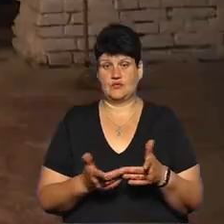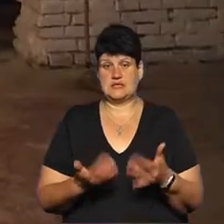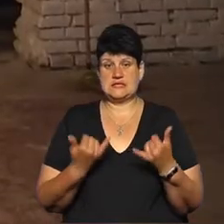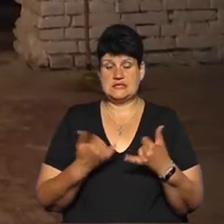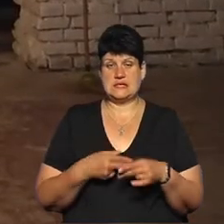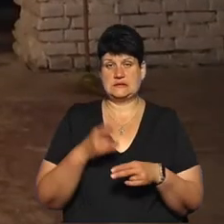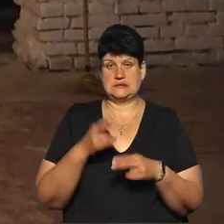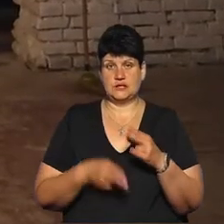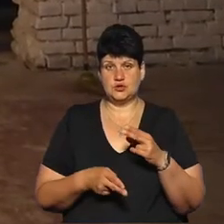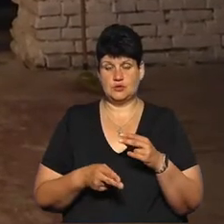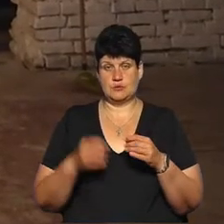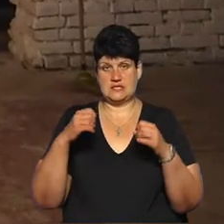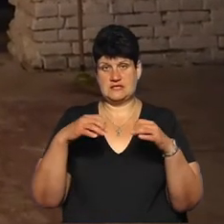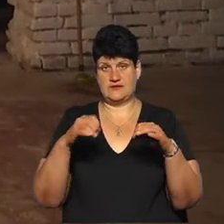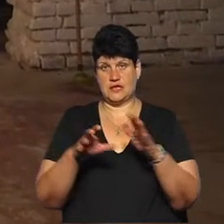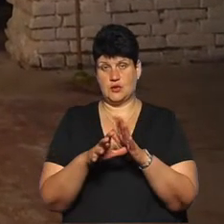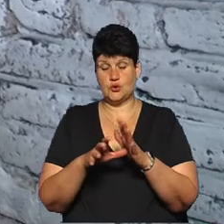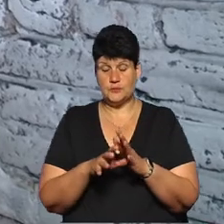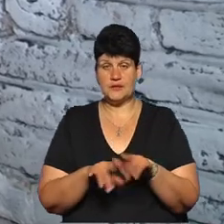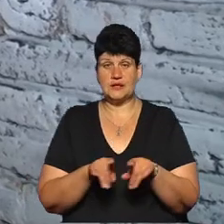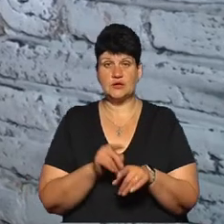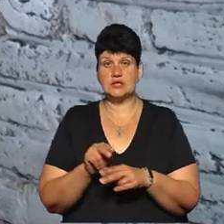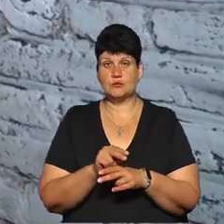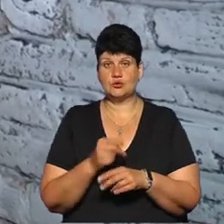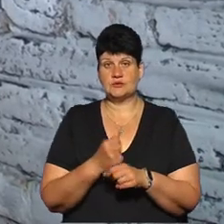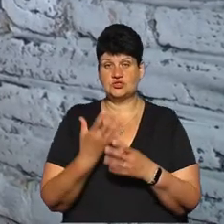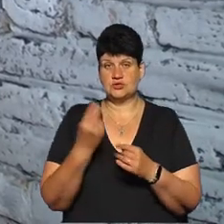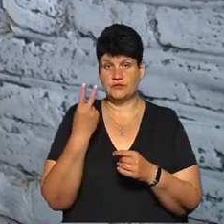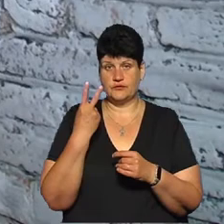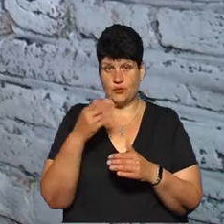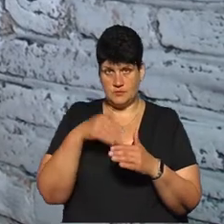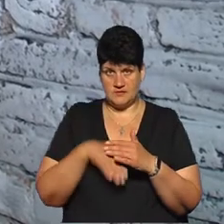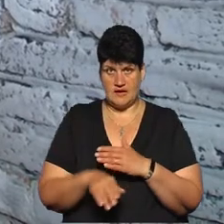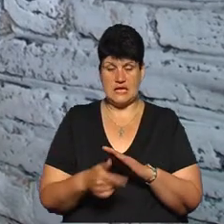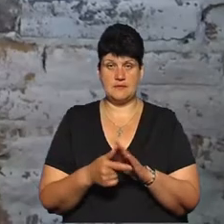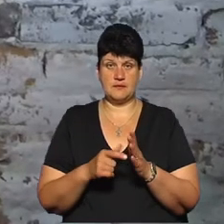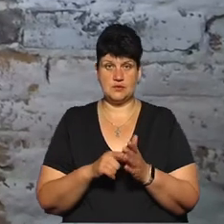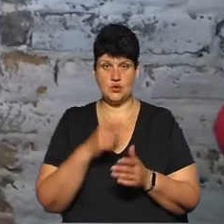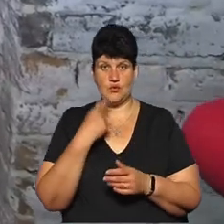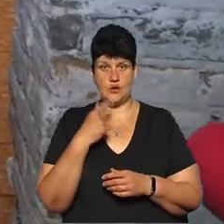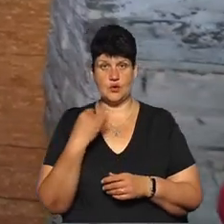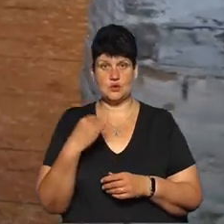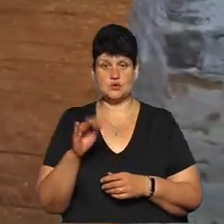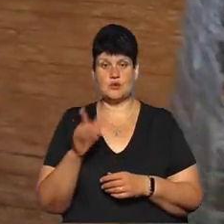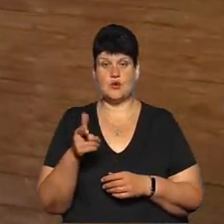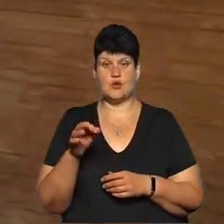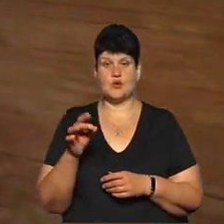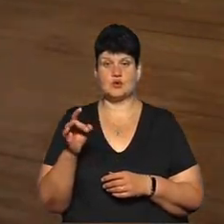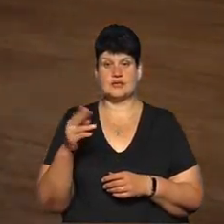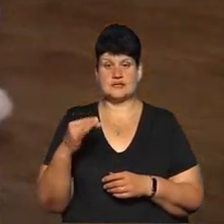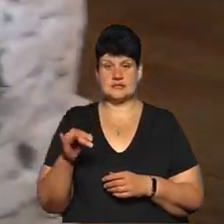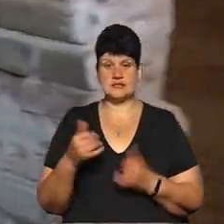освітлення. Також ремонт зробили ще у 2 підвальних приміщеннях, каже Йосип Городиський. І зараз у нас ще